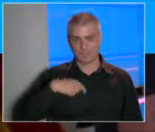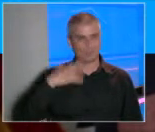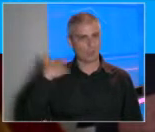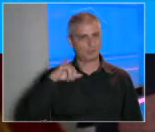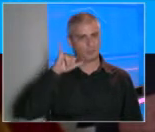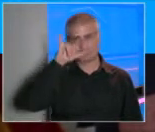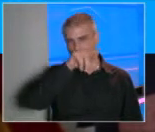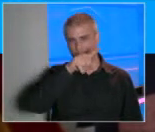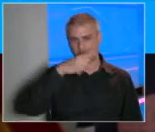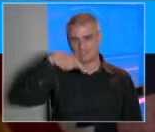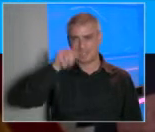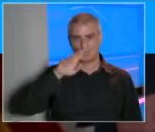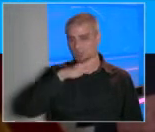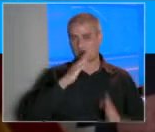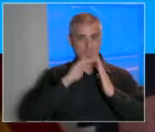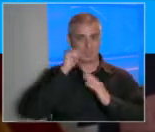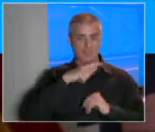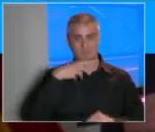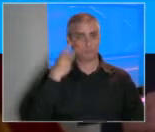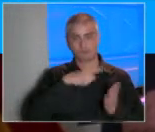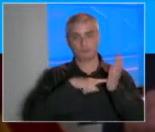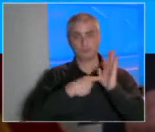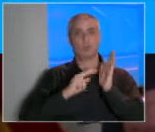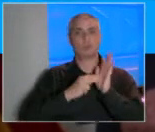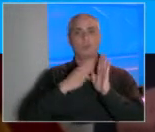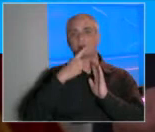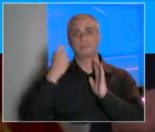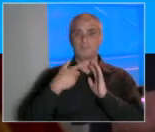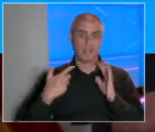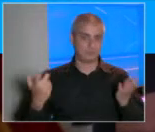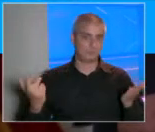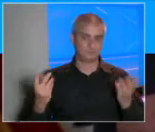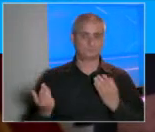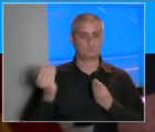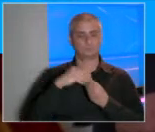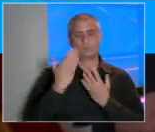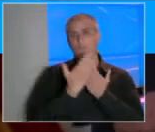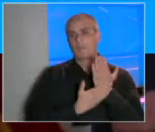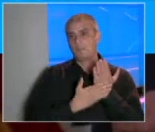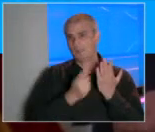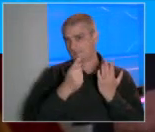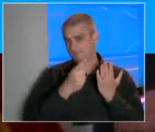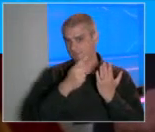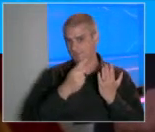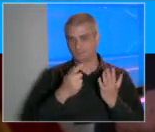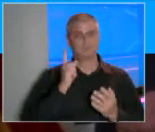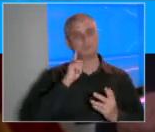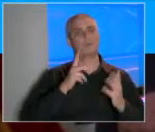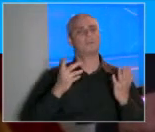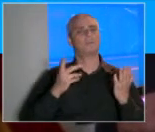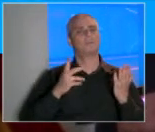היינו בינואר בבית הלבן, כשהציגו את תוכנית המאה, אז צורפה אליה המפה, זאת המפה שזוכה לכינוי